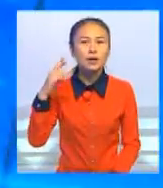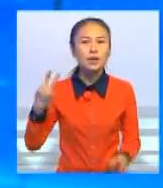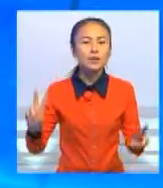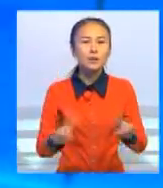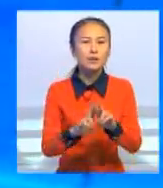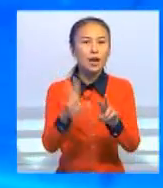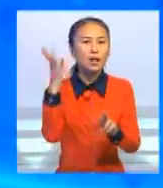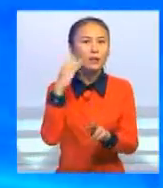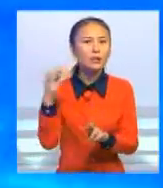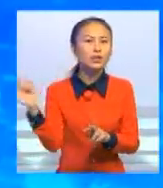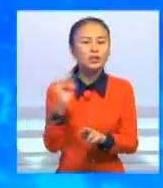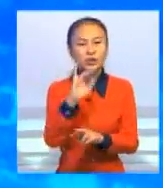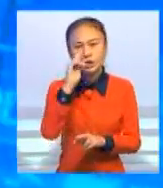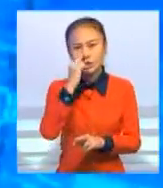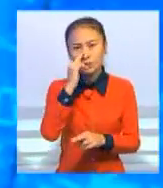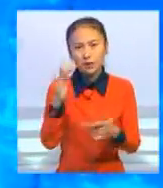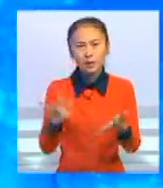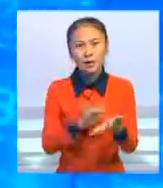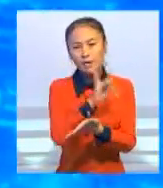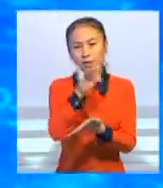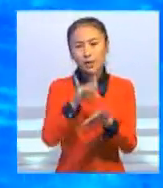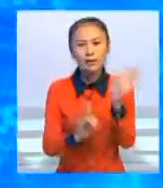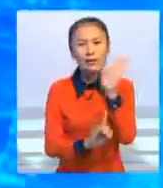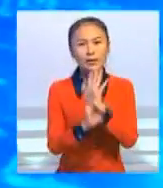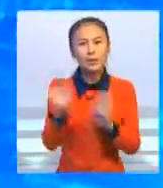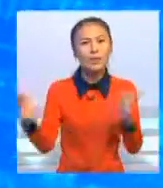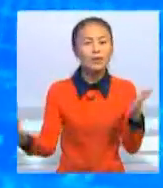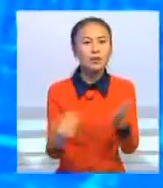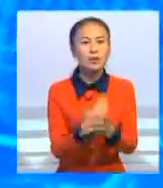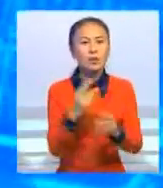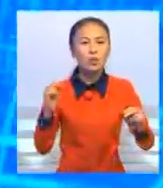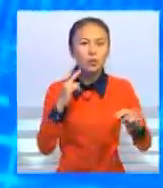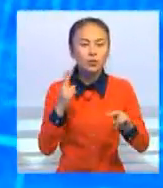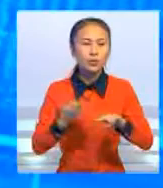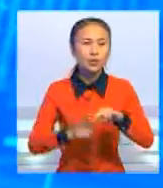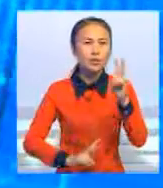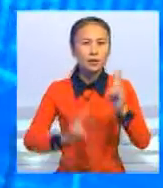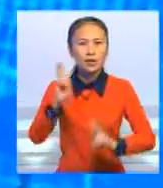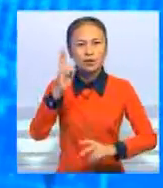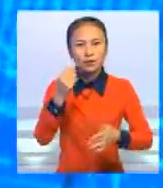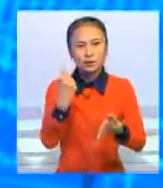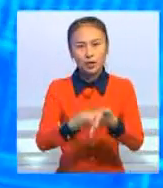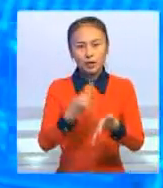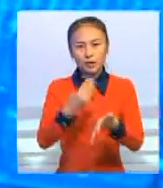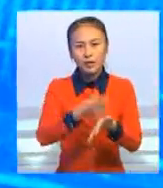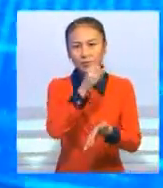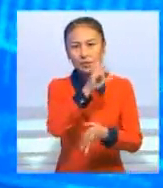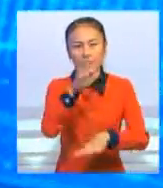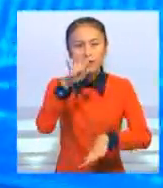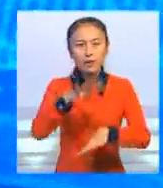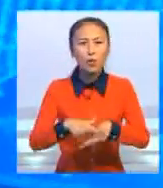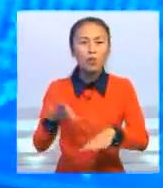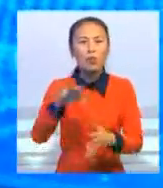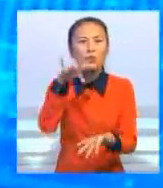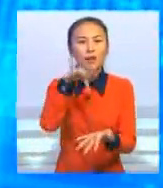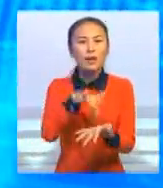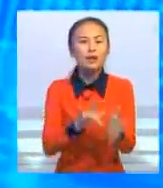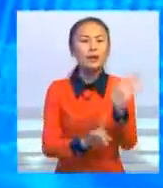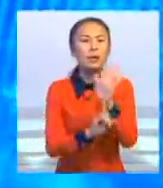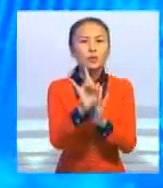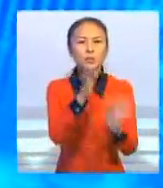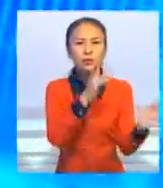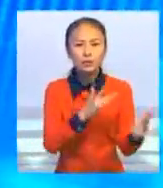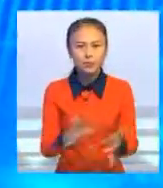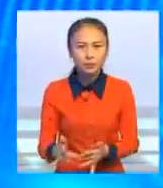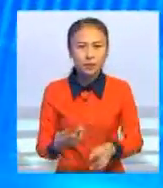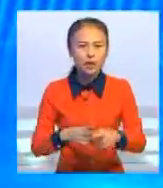Ақтөбе, Астана, Алматы және Шымкент қалаларымен қатар инновацияны, өндірістік, қаржылық және адами факторларды тартатын